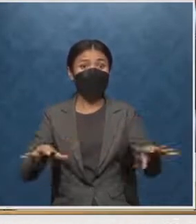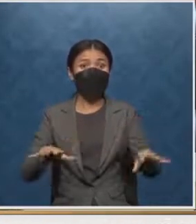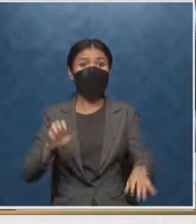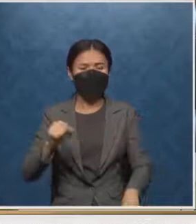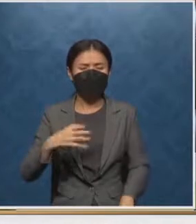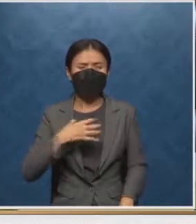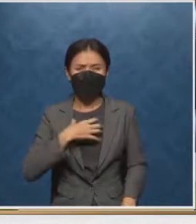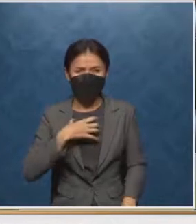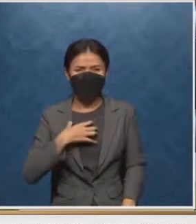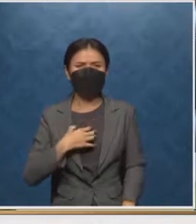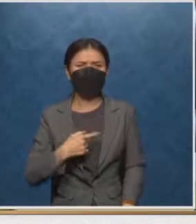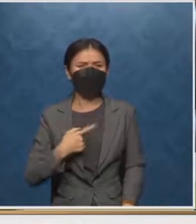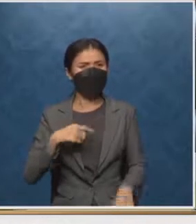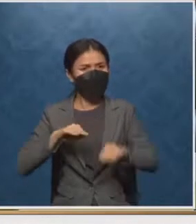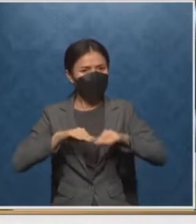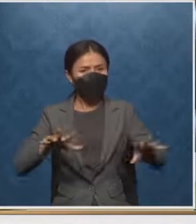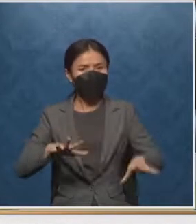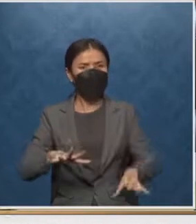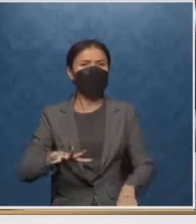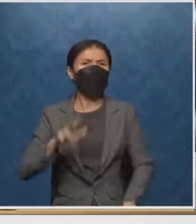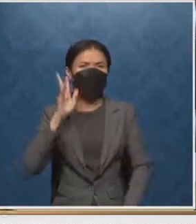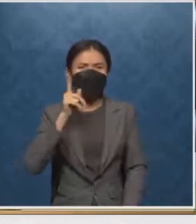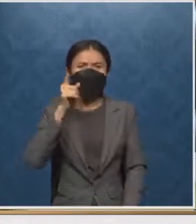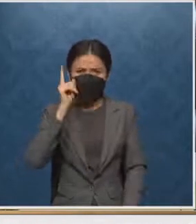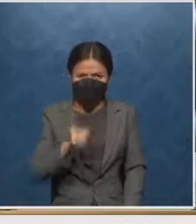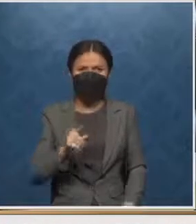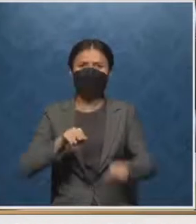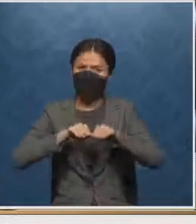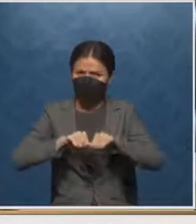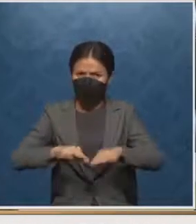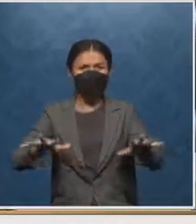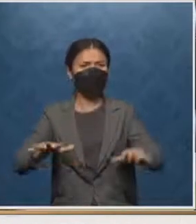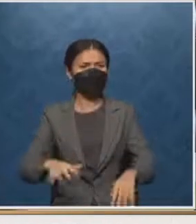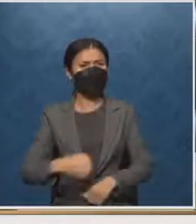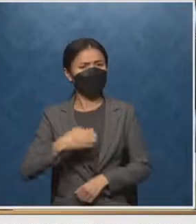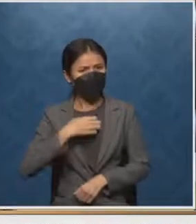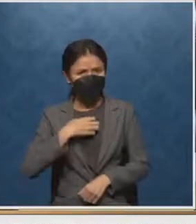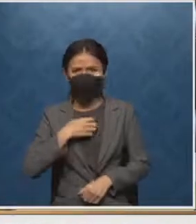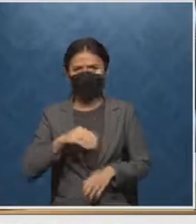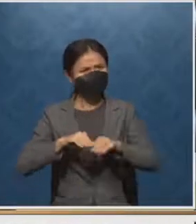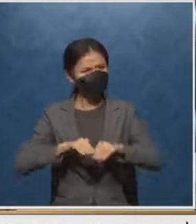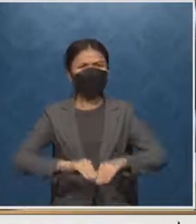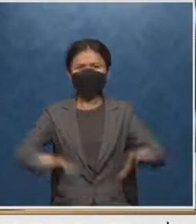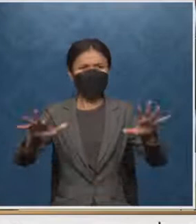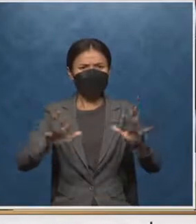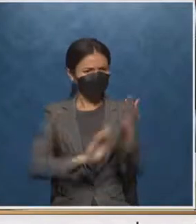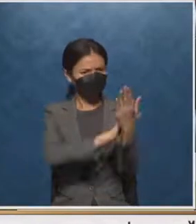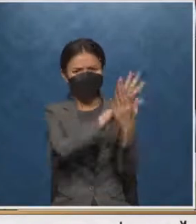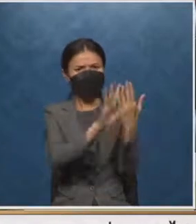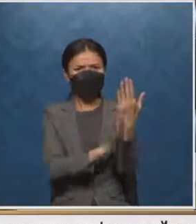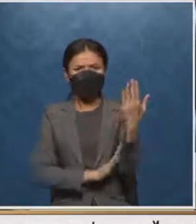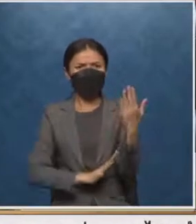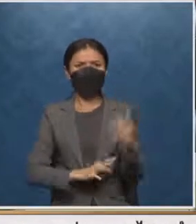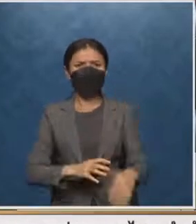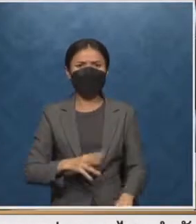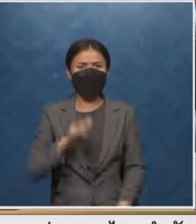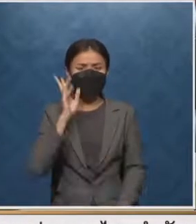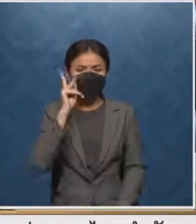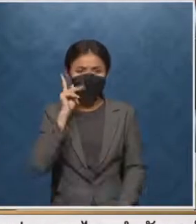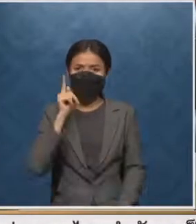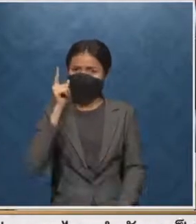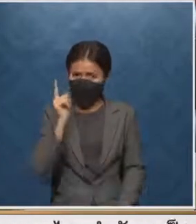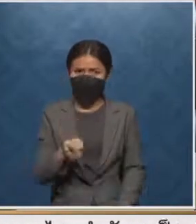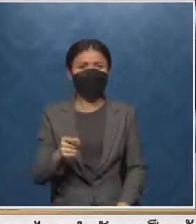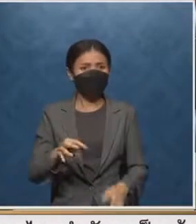ริงนะครับที่มันมากแล้วก็แพร่กระจายไปทุกหัวละแหงทั่วประเทศนะครับอย่างเช่น